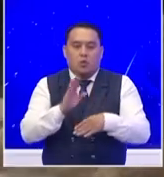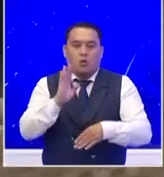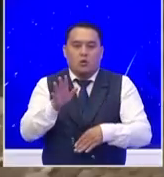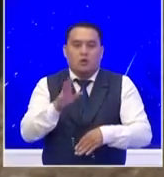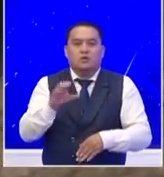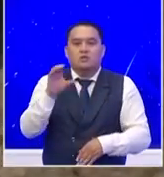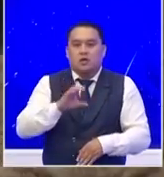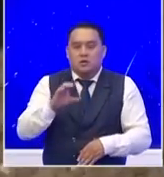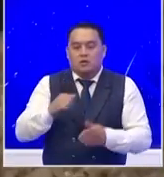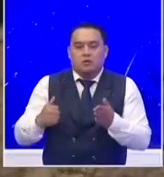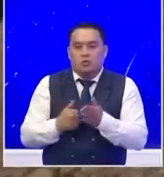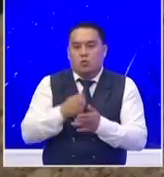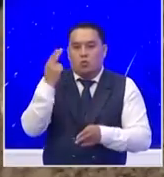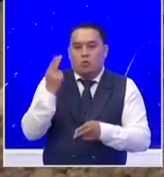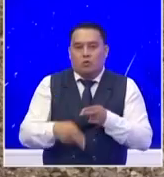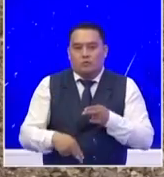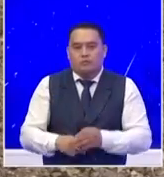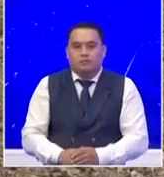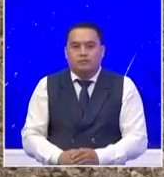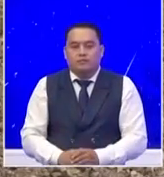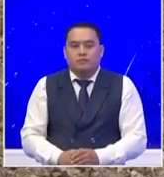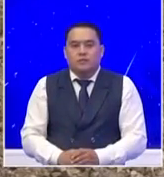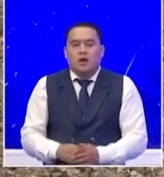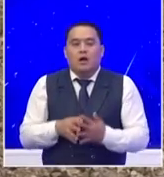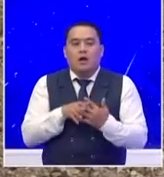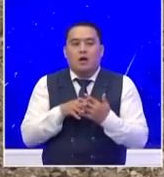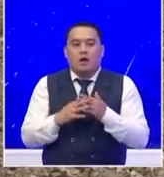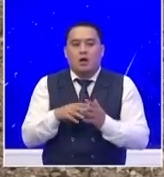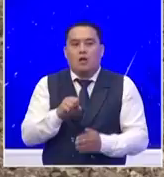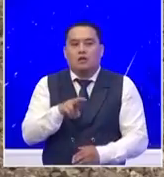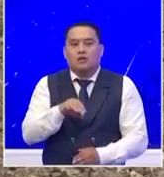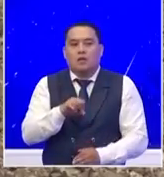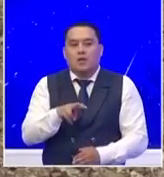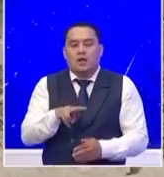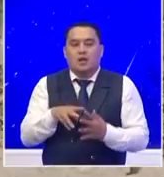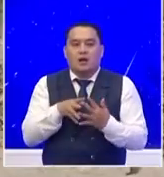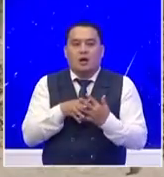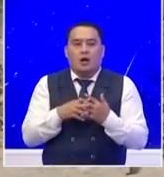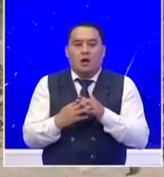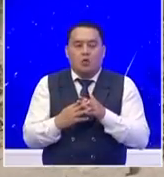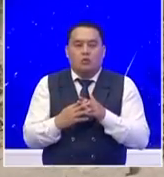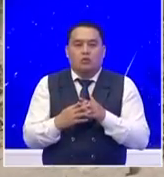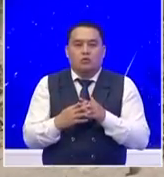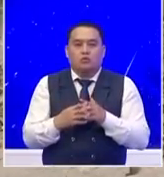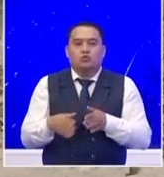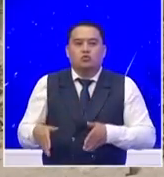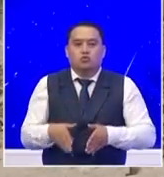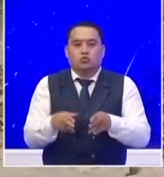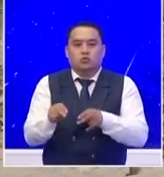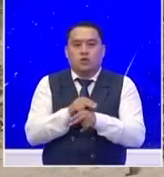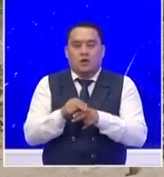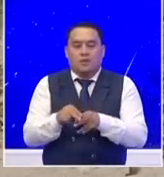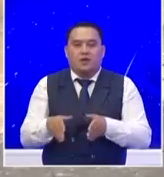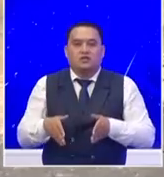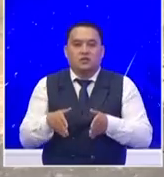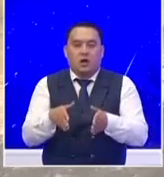42 айының аяғына дейін толық асфальт төселеді. Алтынемел ауылдық округіне қарайтын Тастыбастау ауылының да кірме жолы тегістеліп жатыр.